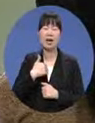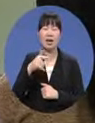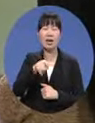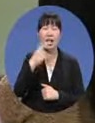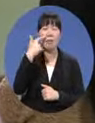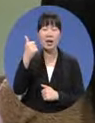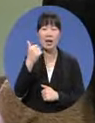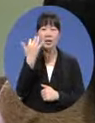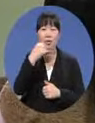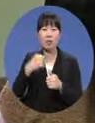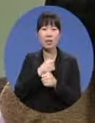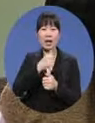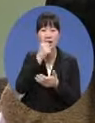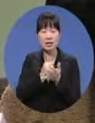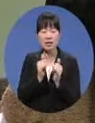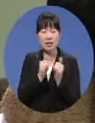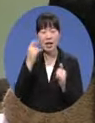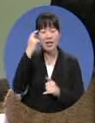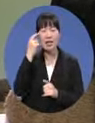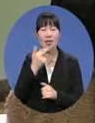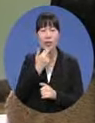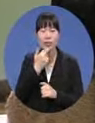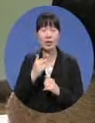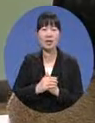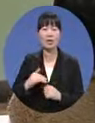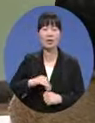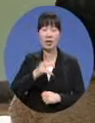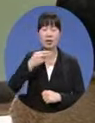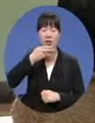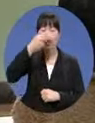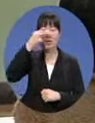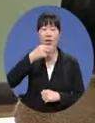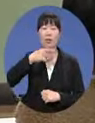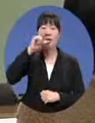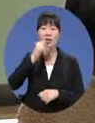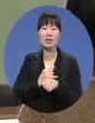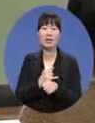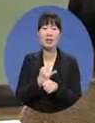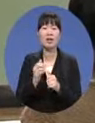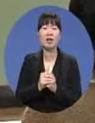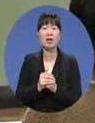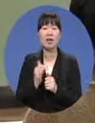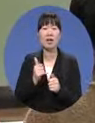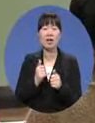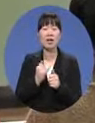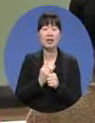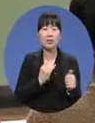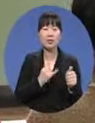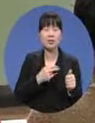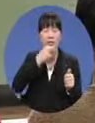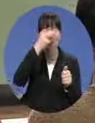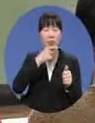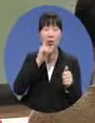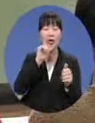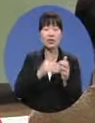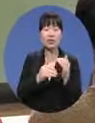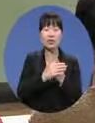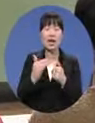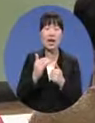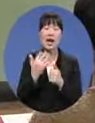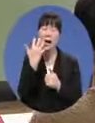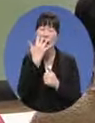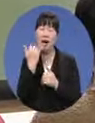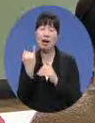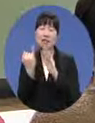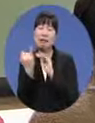아빠가 성폭행 범죄자라고 생각 안 해요. 우리도 술을 먹으면 자꾸 남편도 술을 먹을 때 찝쩍거려요, 저한테. 예? 욕구는